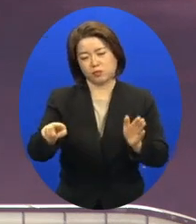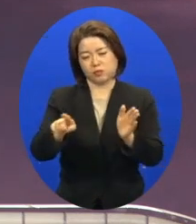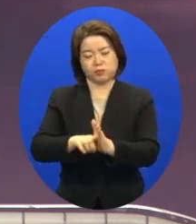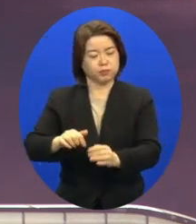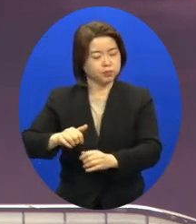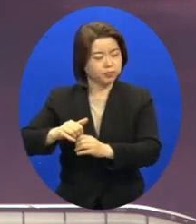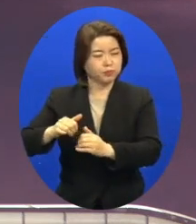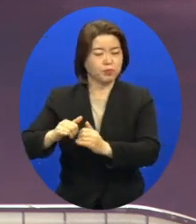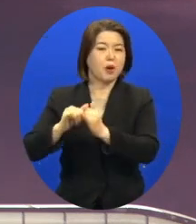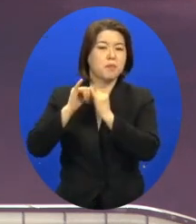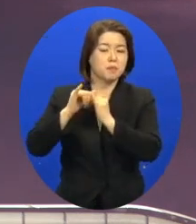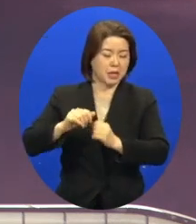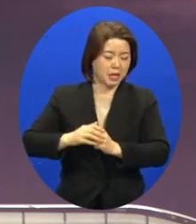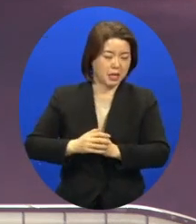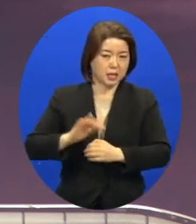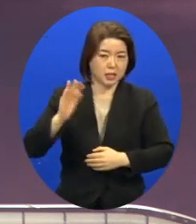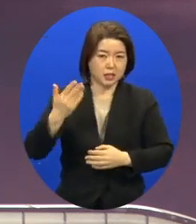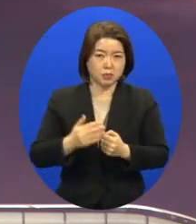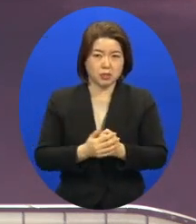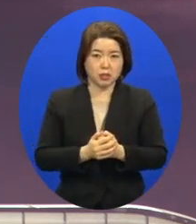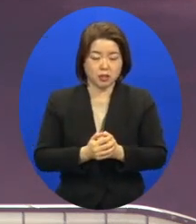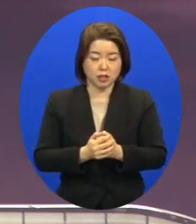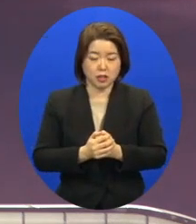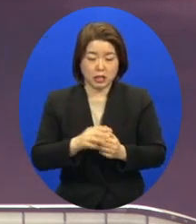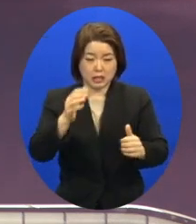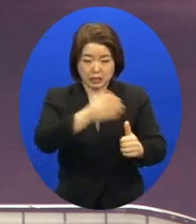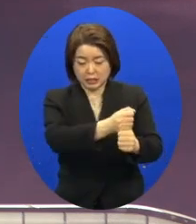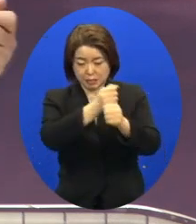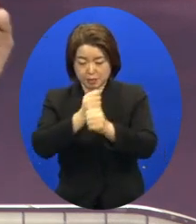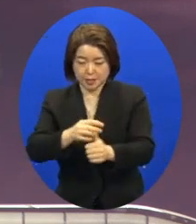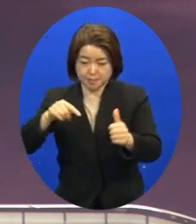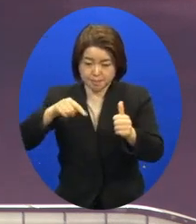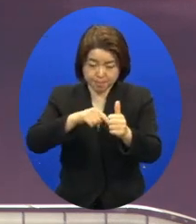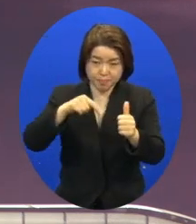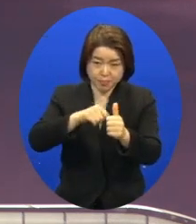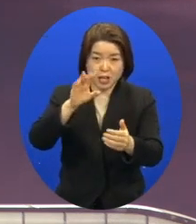당하기 전에 두려워합니다.